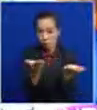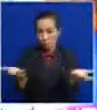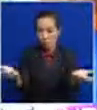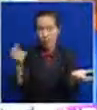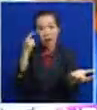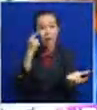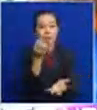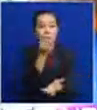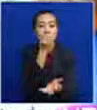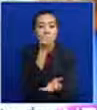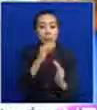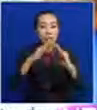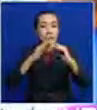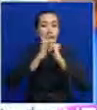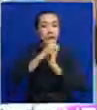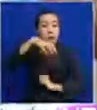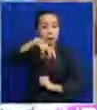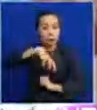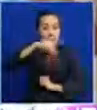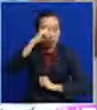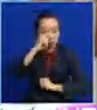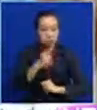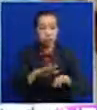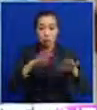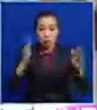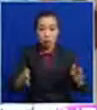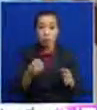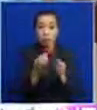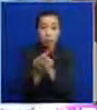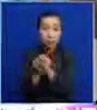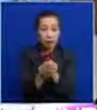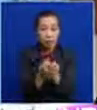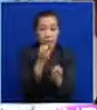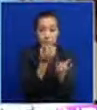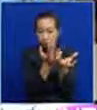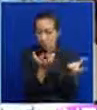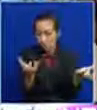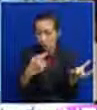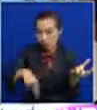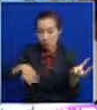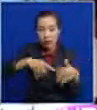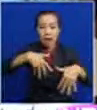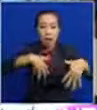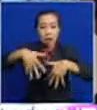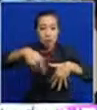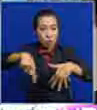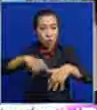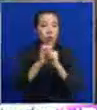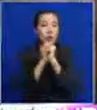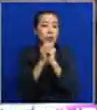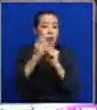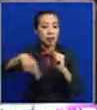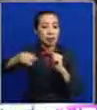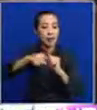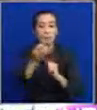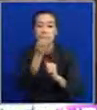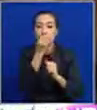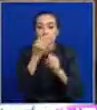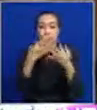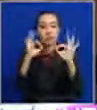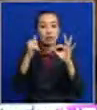เจ้าปุงเท่ากงค่ะเพื่อให้ประชาชนทั่วไปแล้วก็ชาวจีนในอำเภอแม่สอดไปรับประทานอาหารเจกันเนื่องในเทศกา